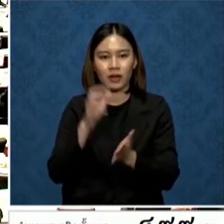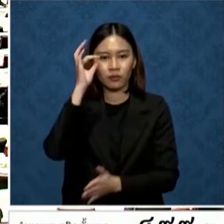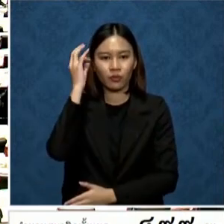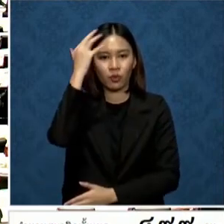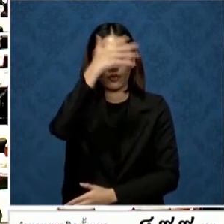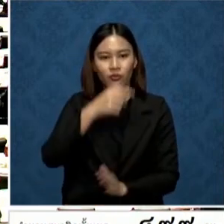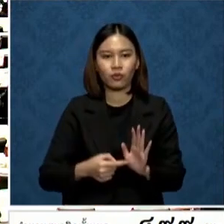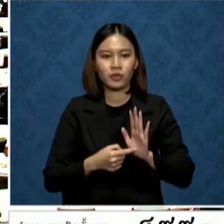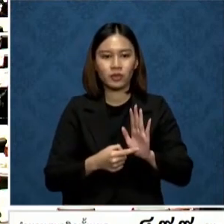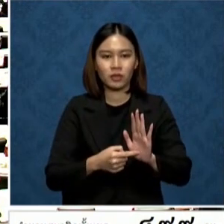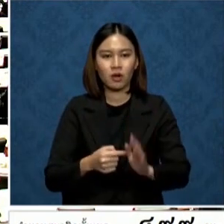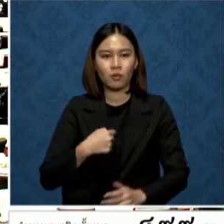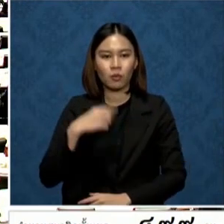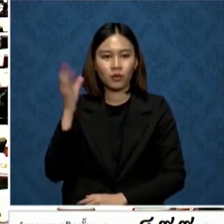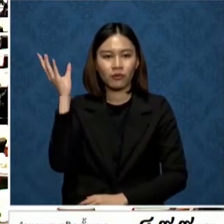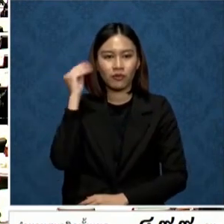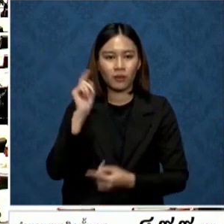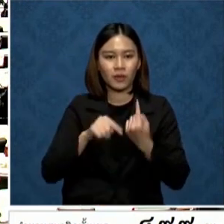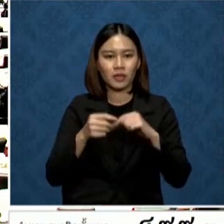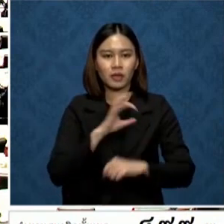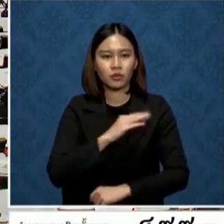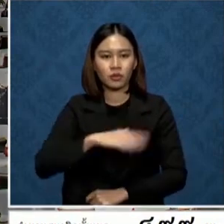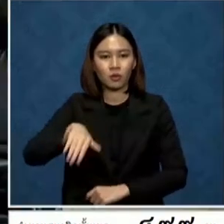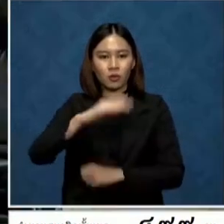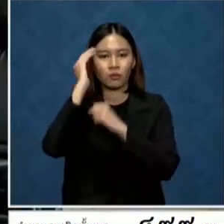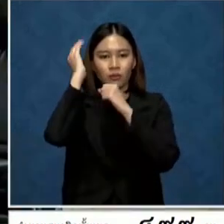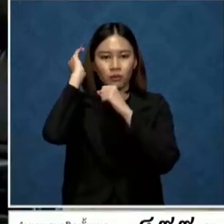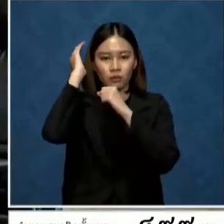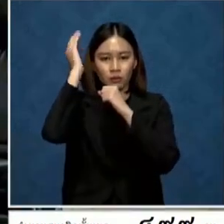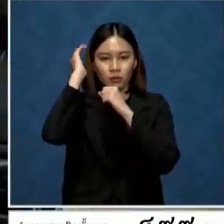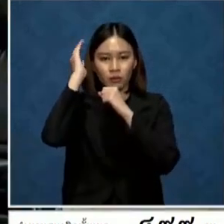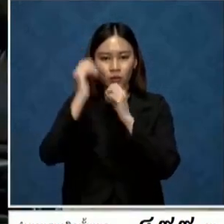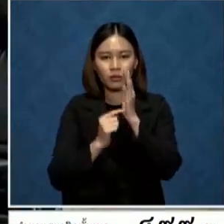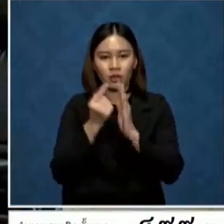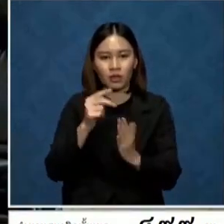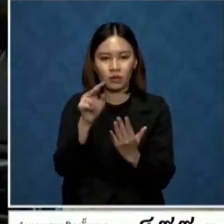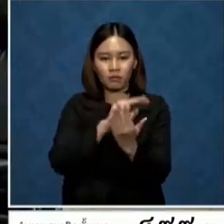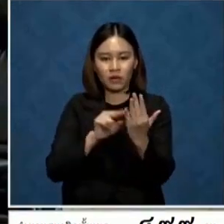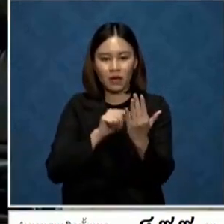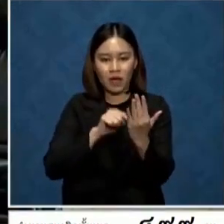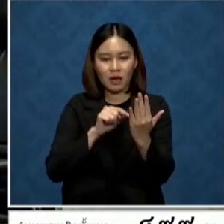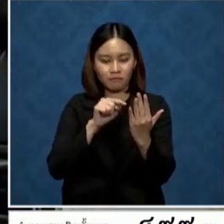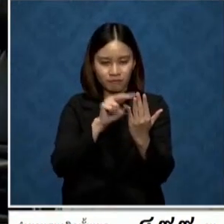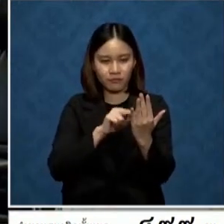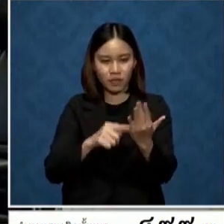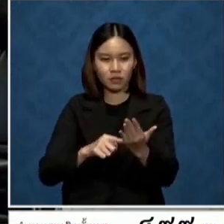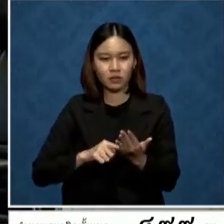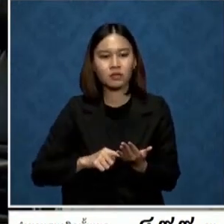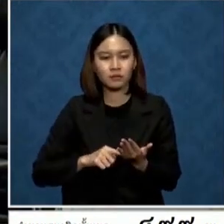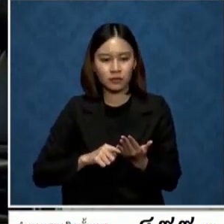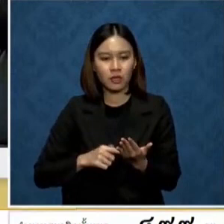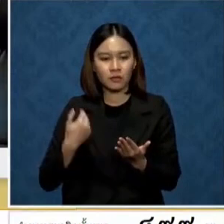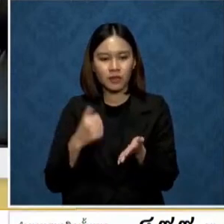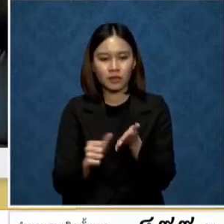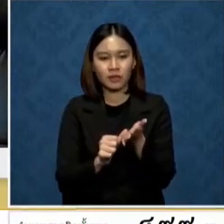วัชรศิลป์นะครับก็ผมก็ได้ฟังสมาชิกหลายๆท่านอภิปรายนะครับแล้วก็ตั้งแต่อ่านร่างนี้ตั้งแต่ต้นเนี่ยตอนที่ยื่นเสนอเนี่ยนะครับก็